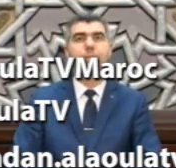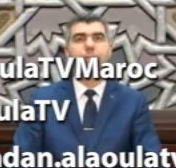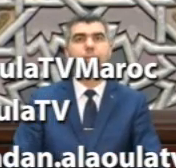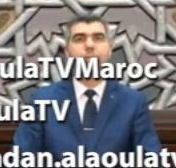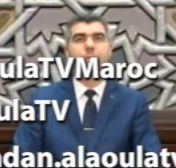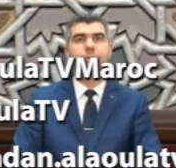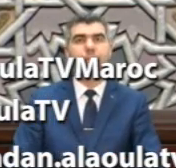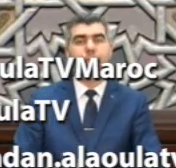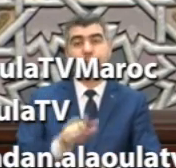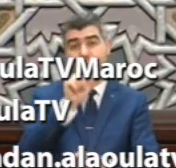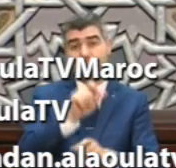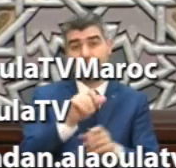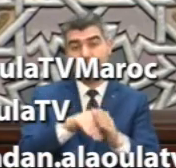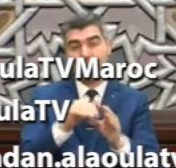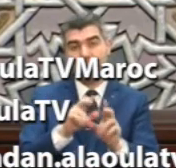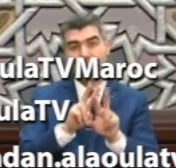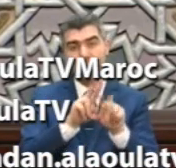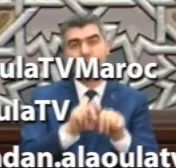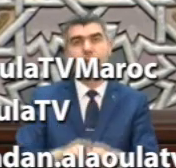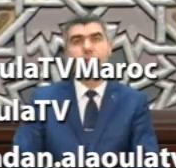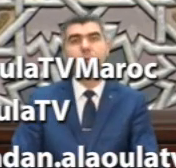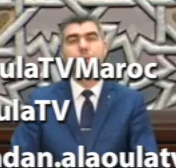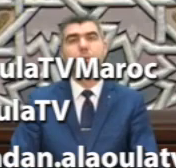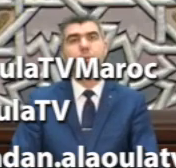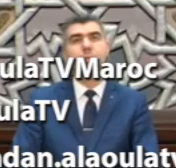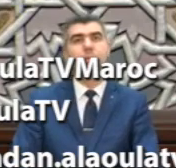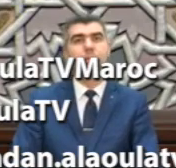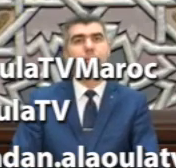السيد نائب عن فريق التجمع الدستوري التعقيب.